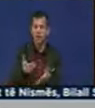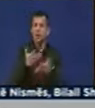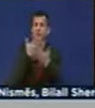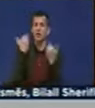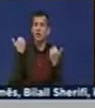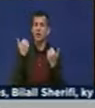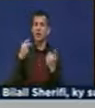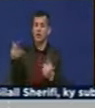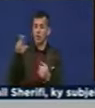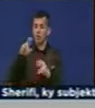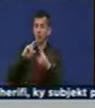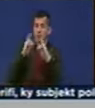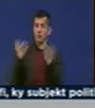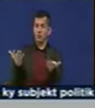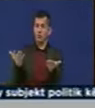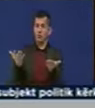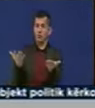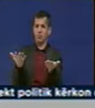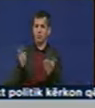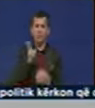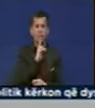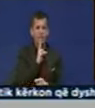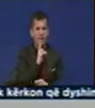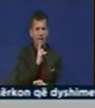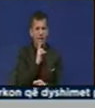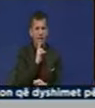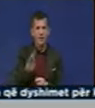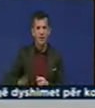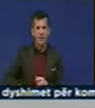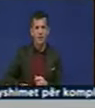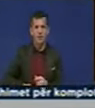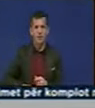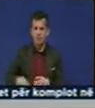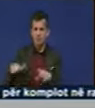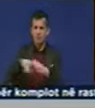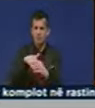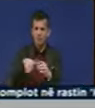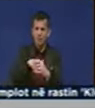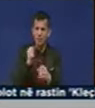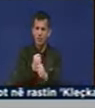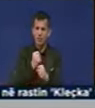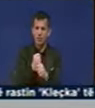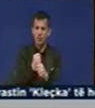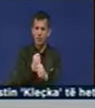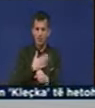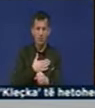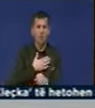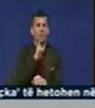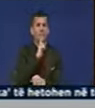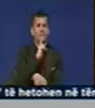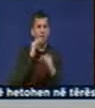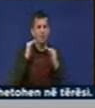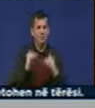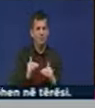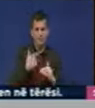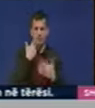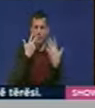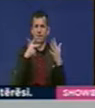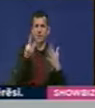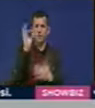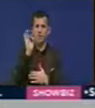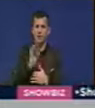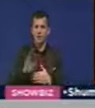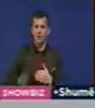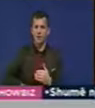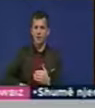në Evropë me kaq pak gra në tregun formal të punës se sa në vendin tonë. Vetëm 18% e grave